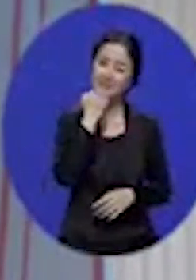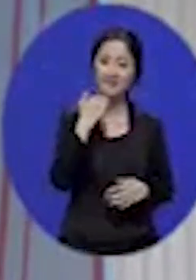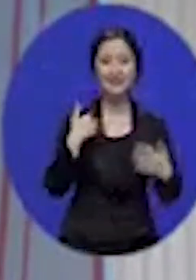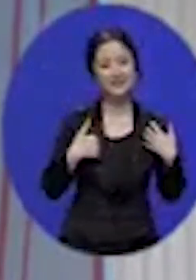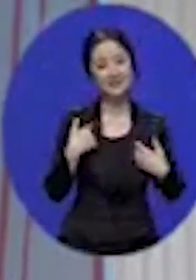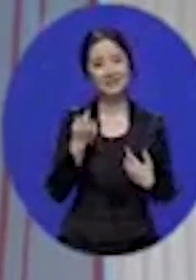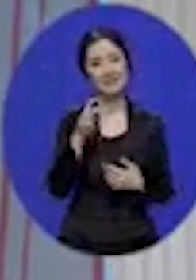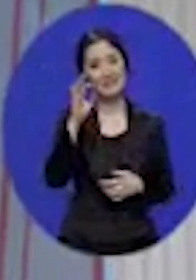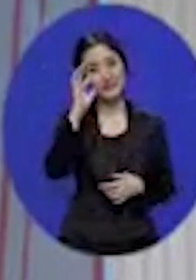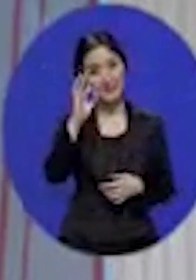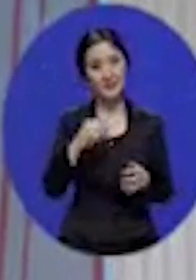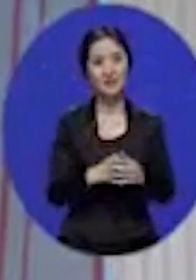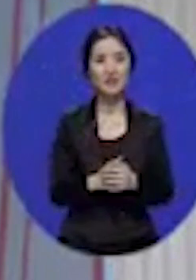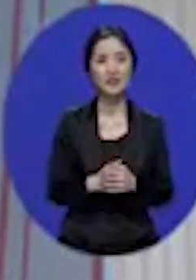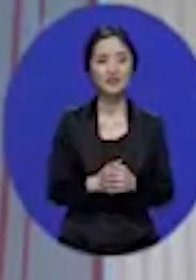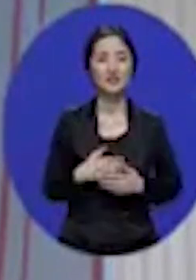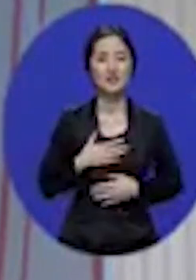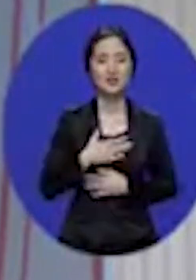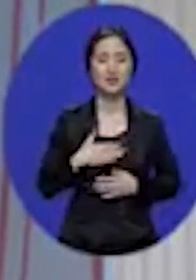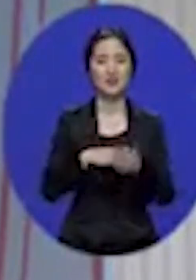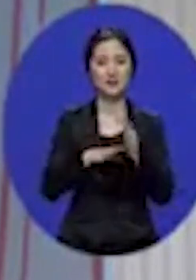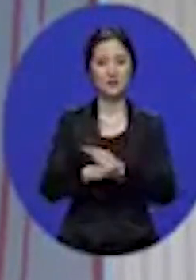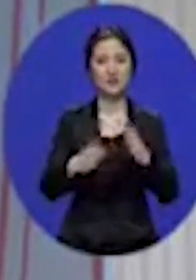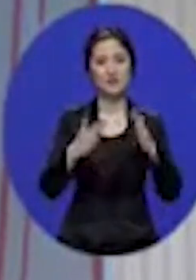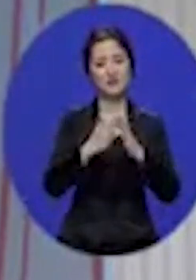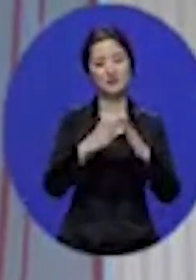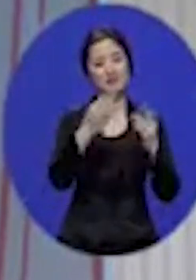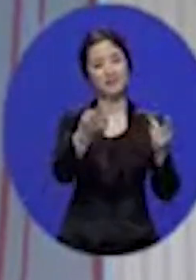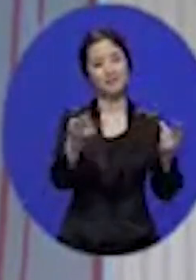보다가 씻고 자기 방에서 누워 잘 때.